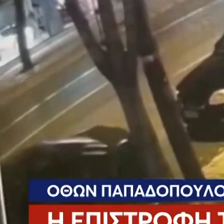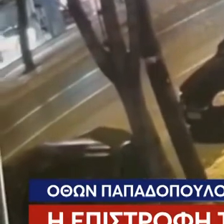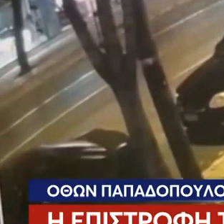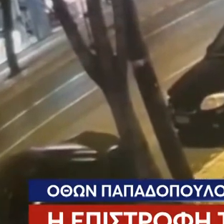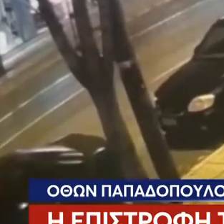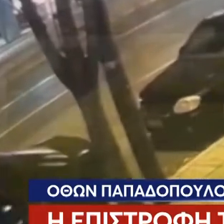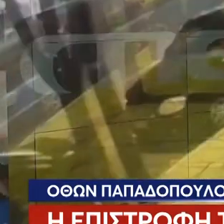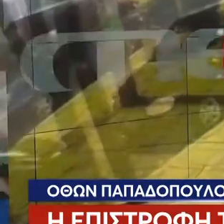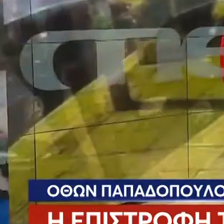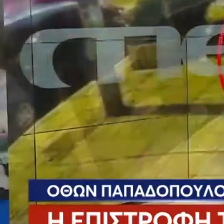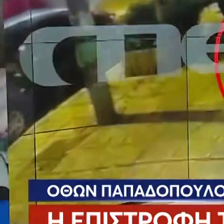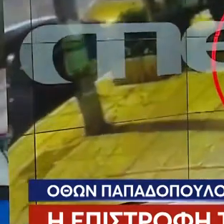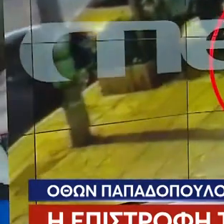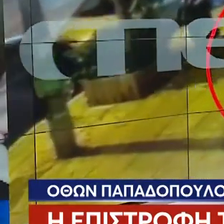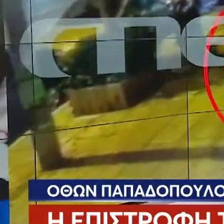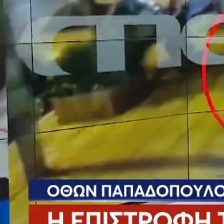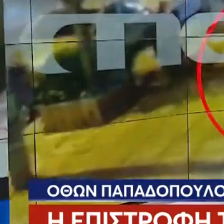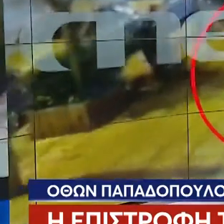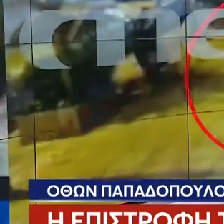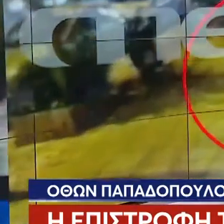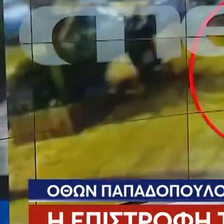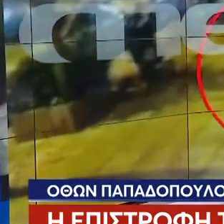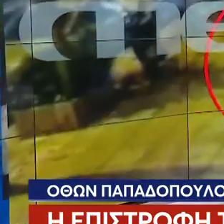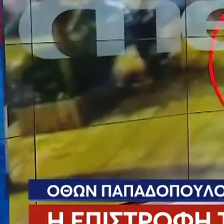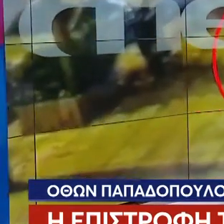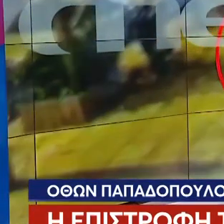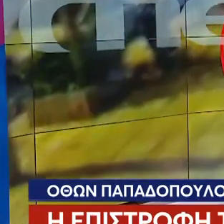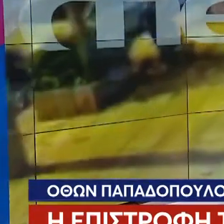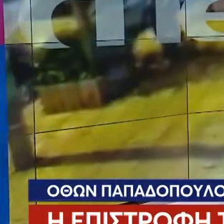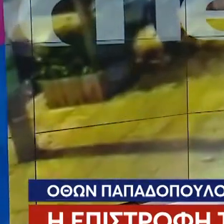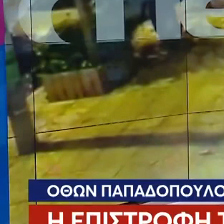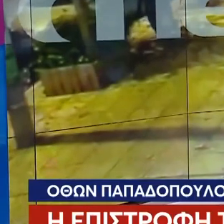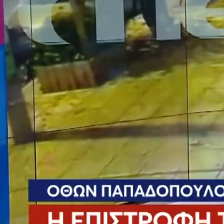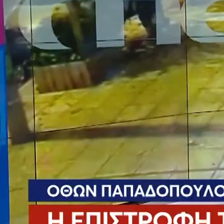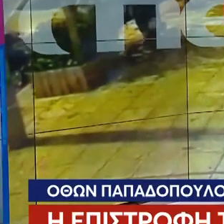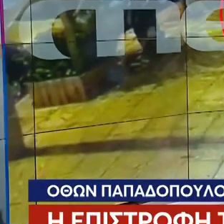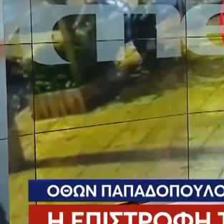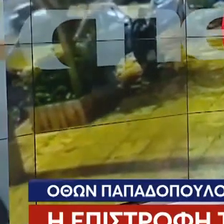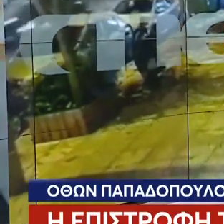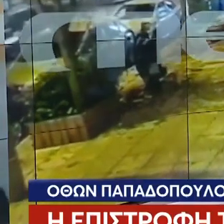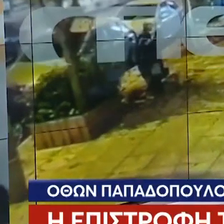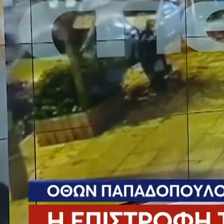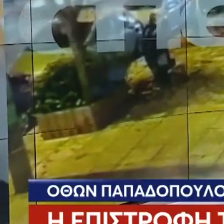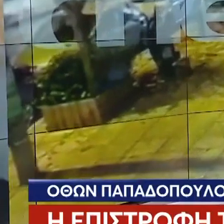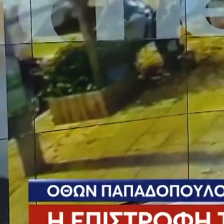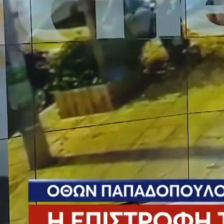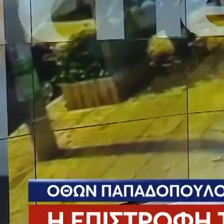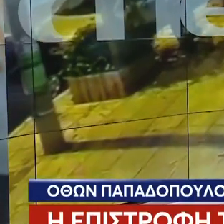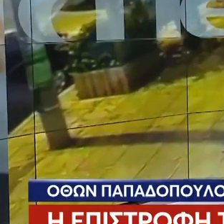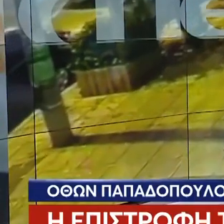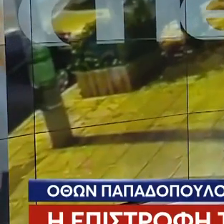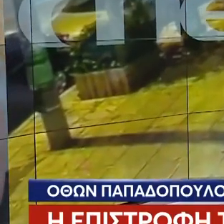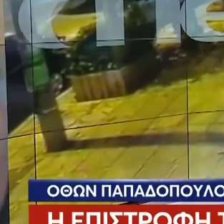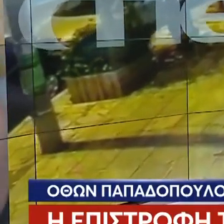ασφαλείας δεν έχουν μεγάλη ανάλυση ως προς την εικόνα. Βέβαια, η συγκεκριμένη είναι ίσως το καλύτερο κομμάτι οπτικοακουστικού υλικού